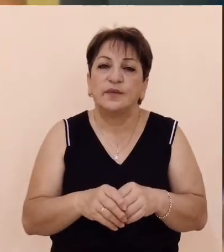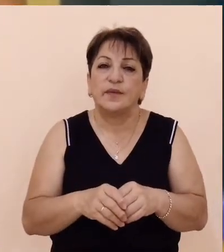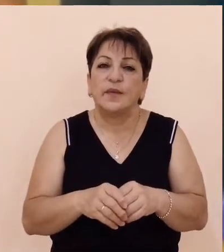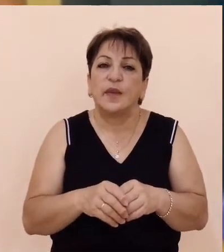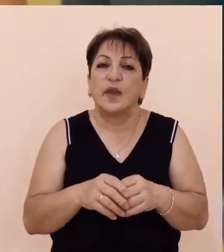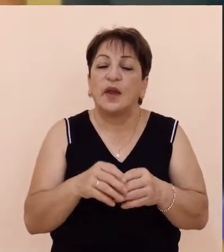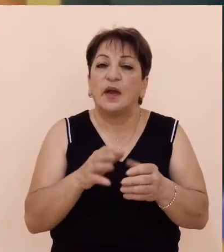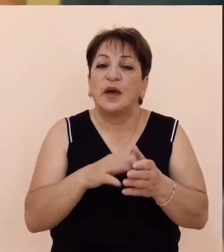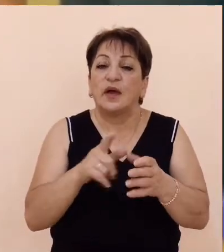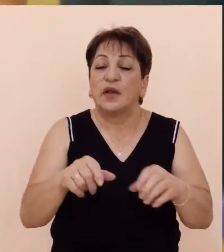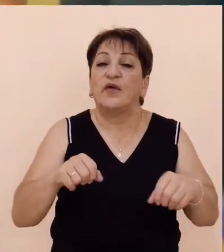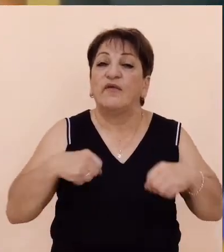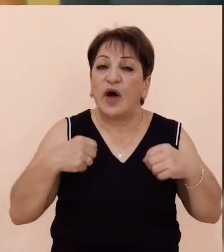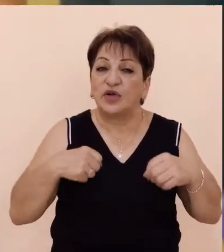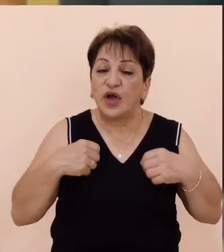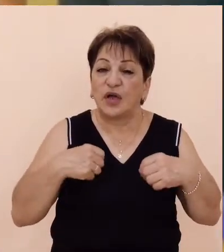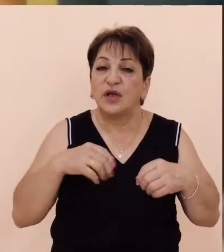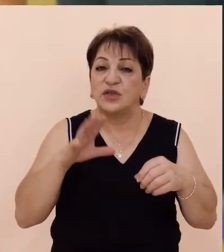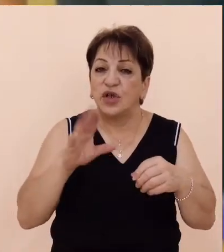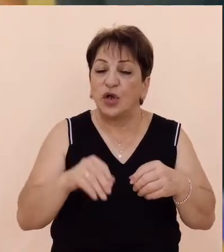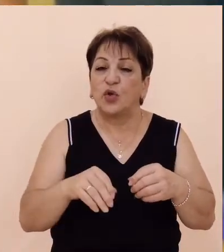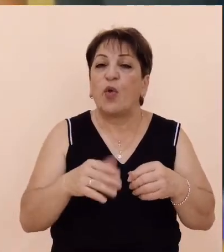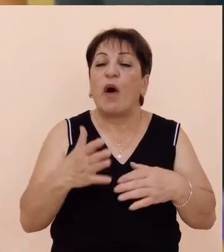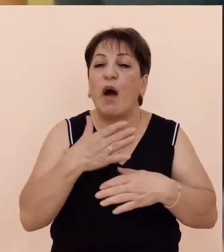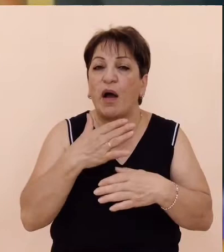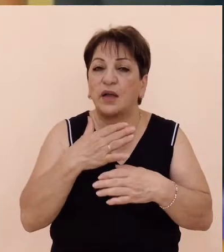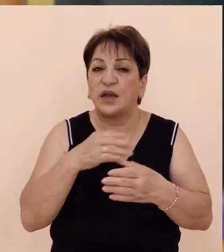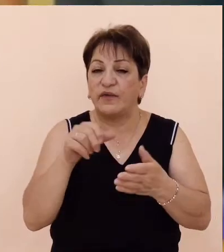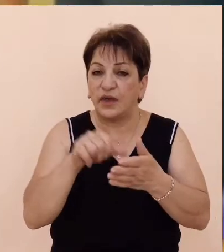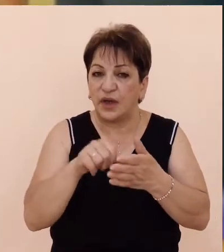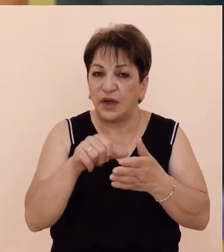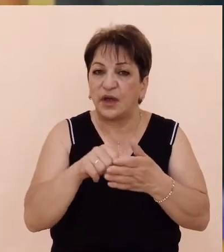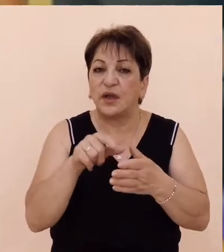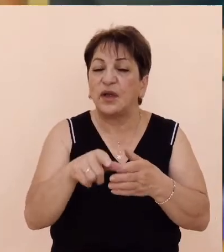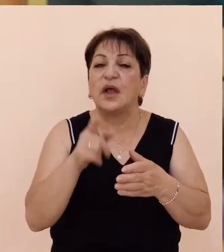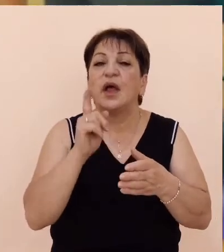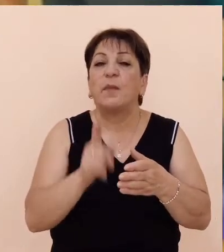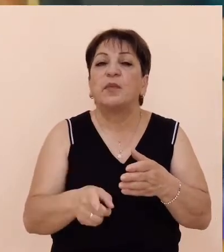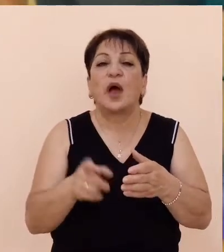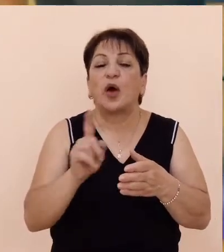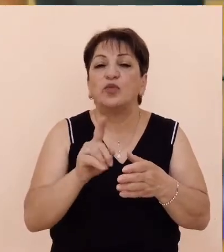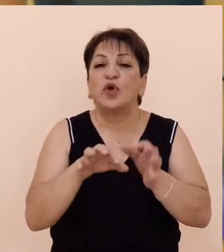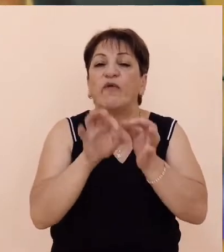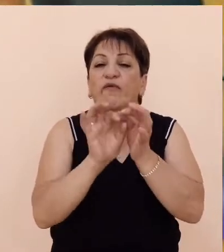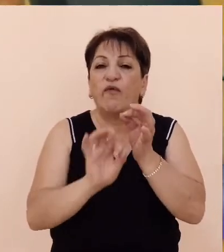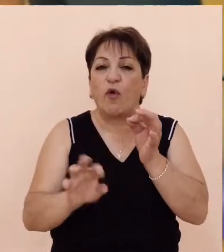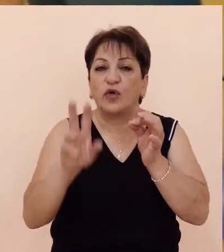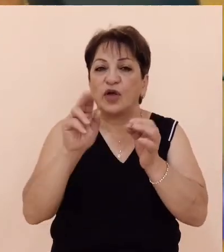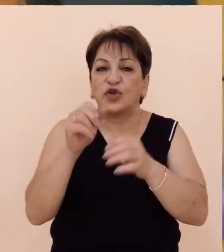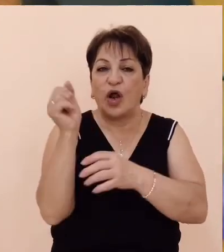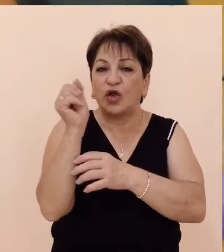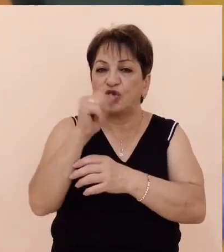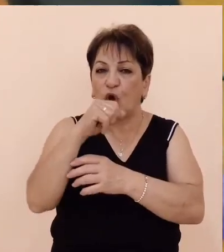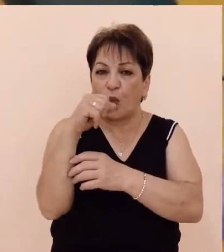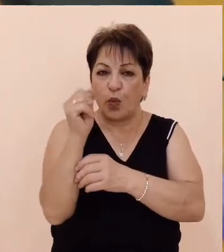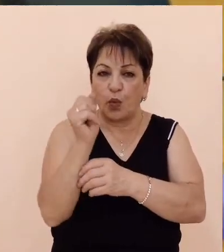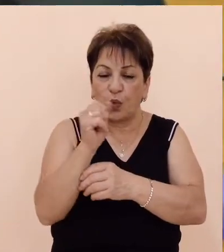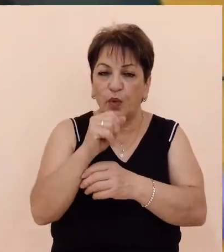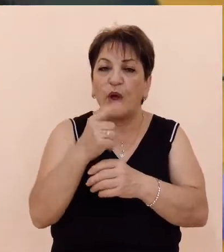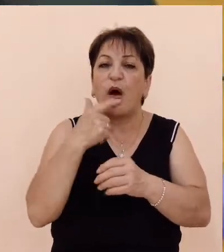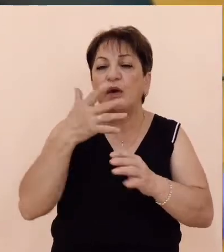Եթե նախավարժանքից հետո անցնում ենք կարտվի դիրքին, որը հիմնականում նպաստում է ողնաշարի ճկունությանը և